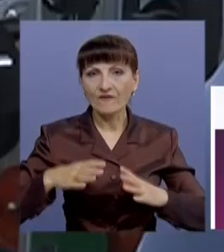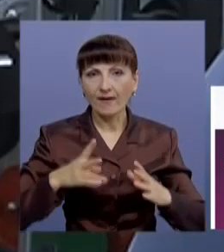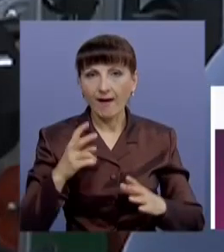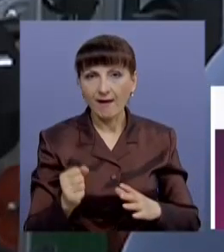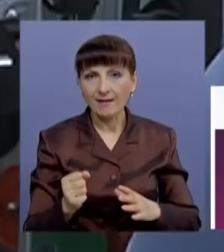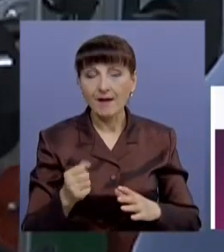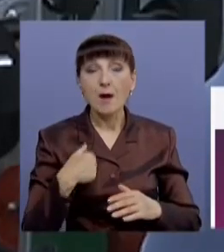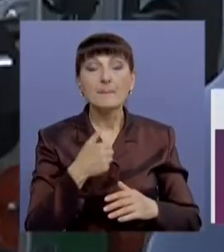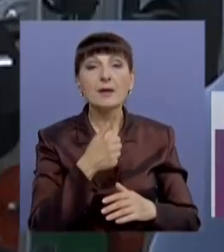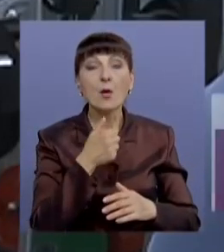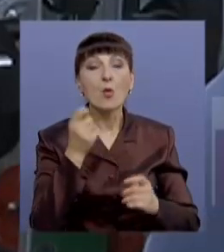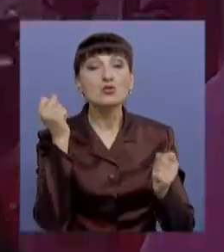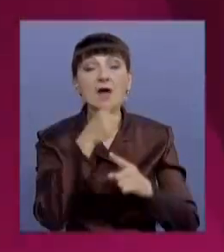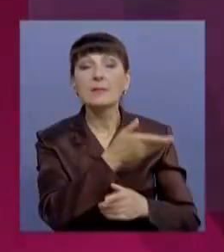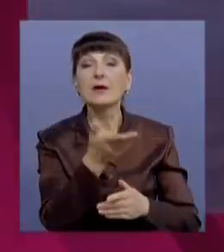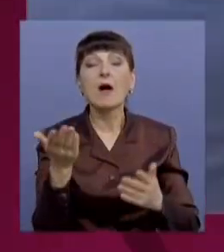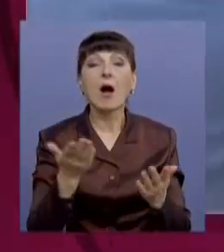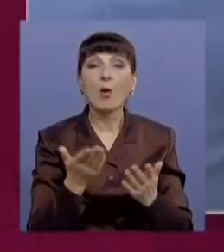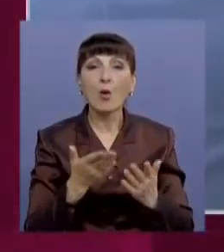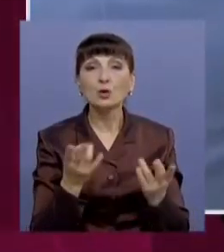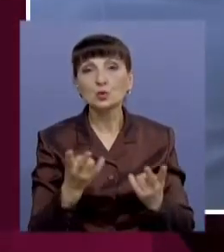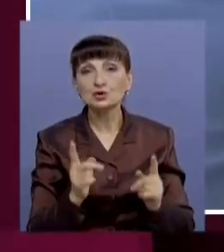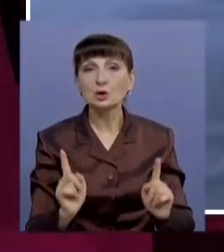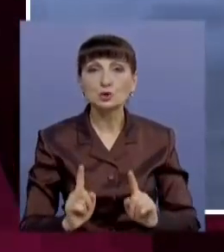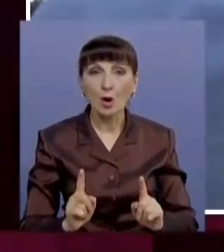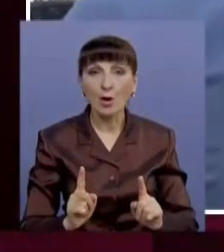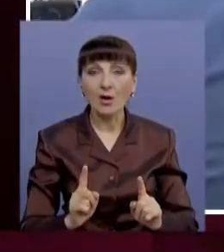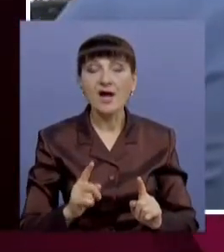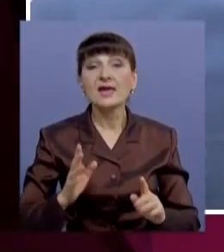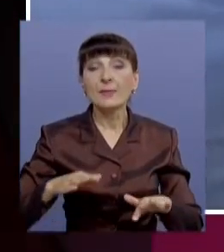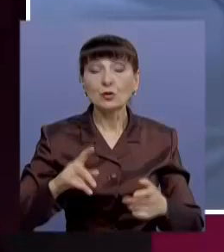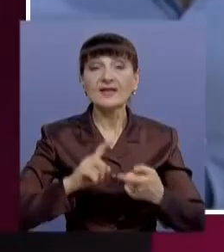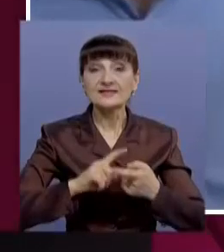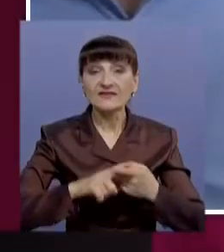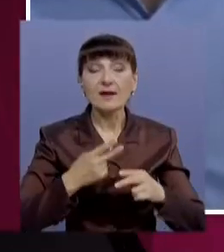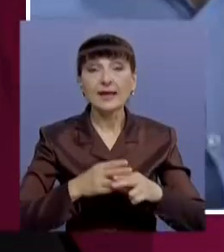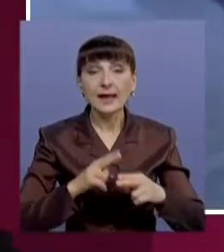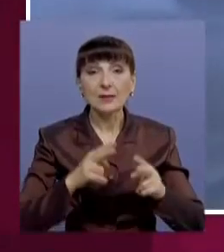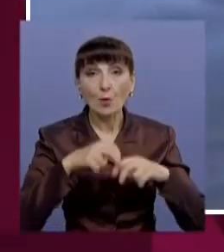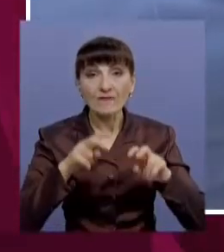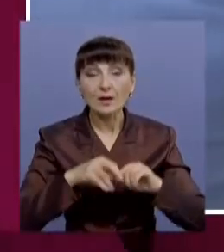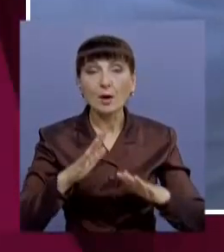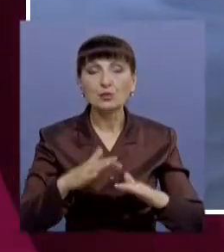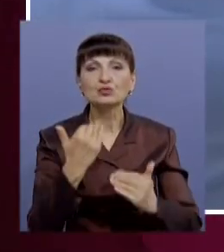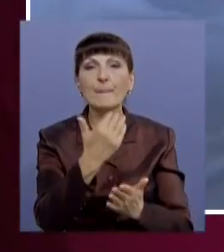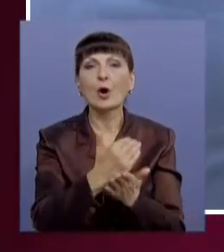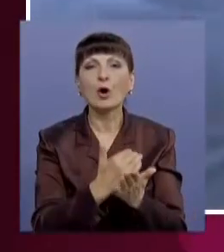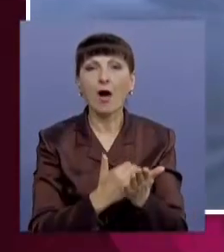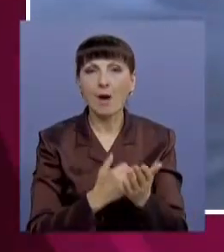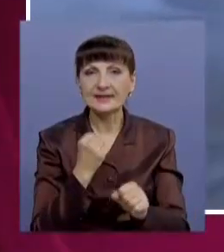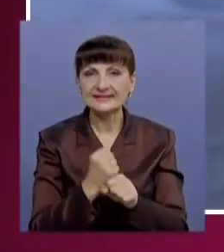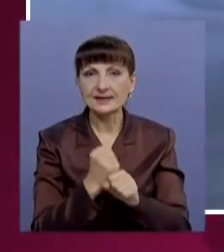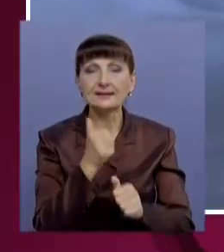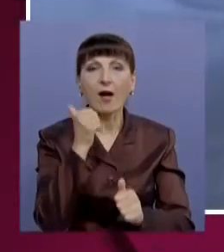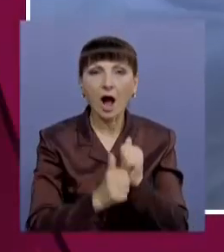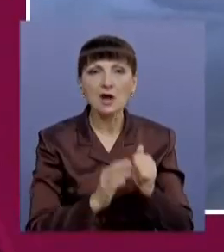есть мы поймем уровень подготовленности клиентов, потом на основании этих данных будет составлена тренировочная программа для